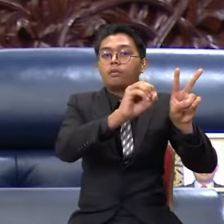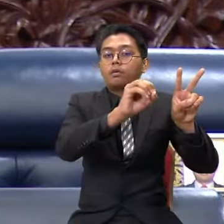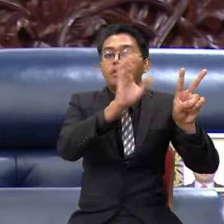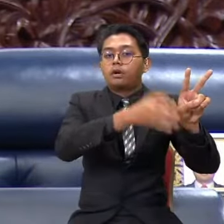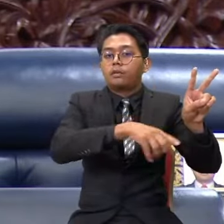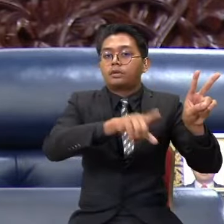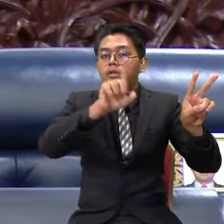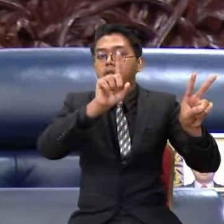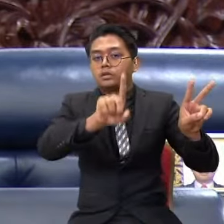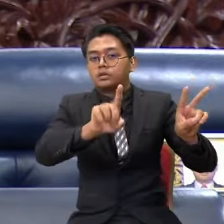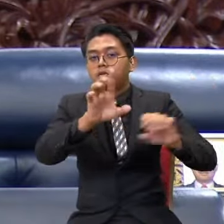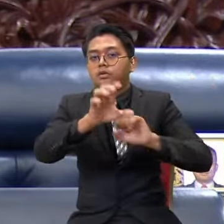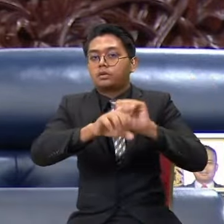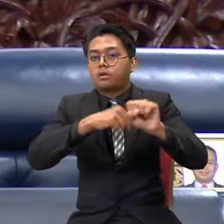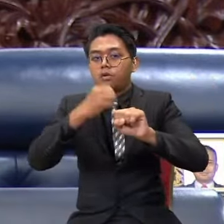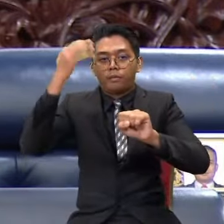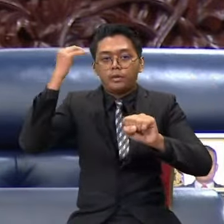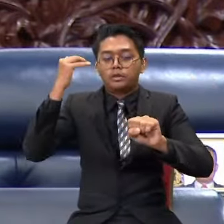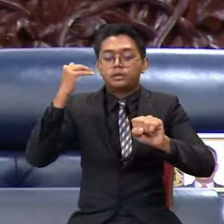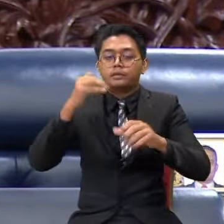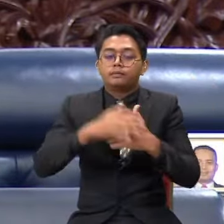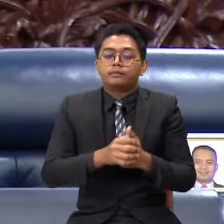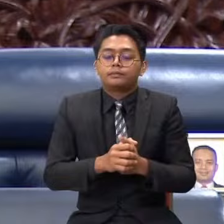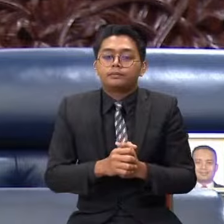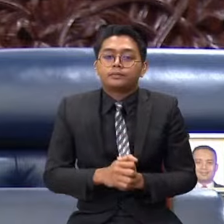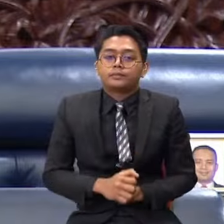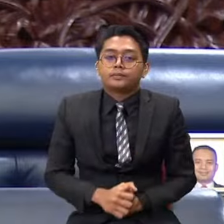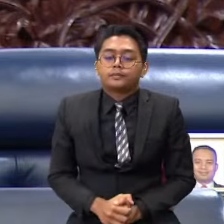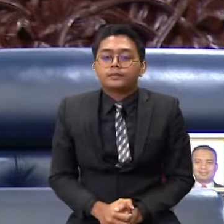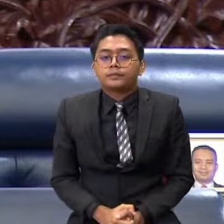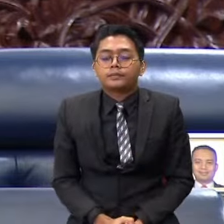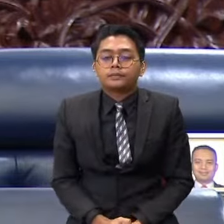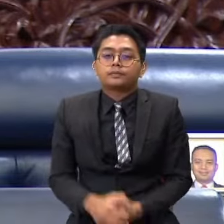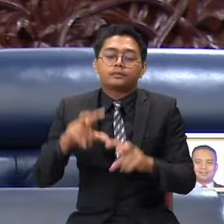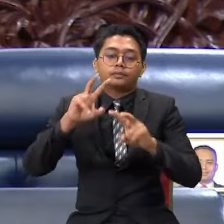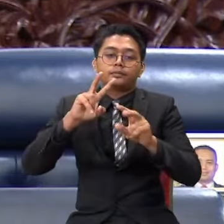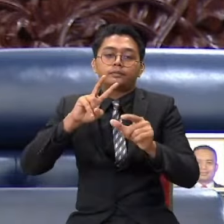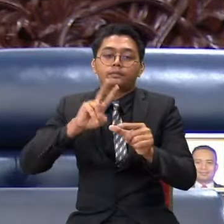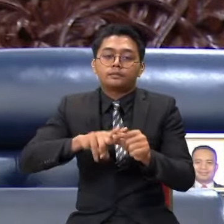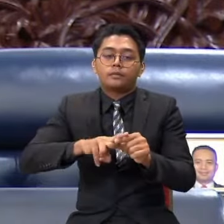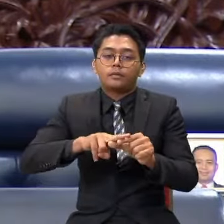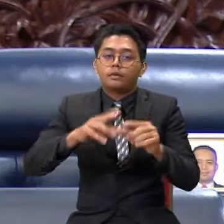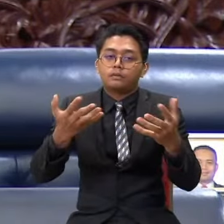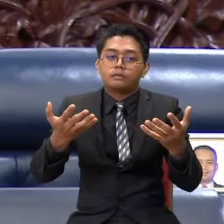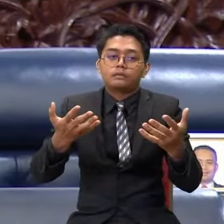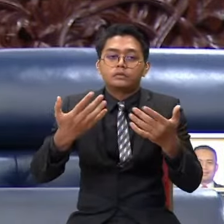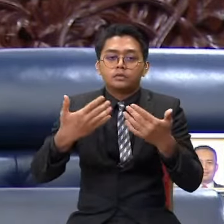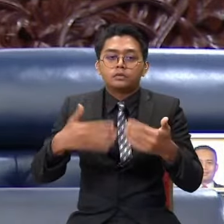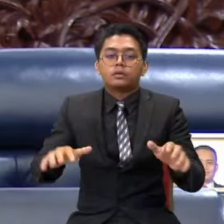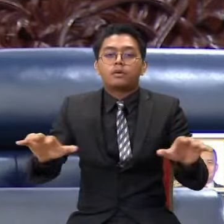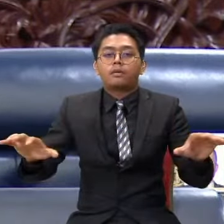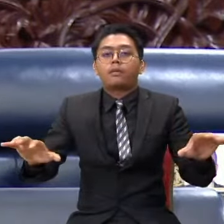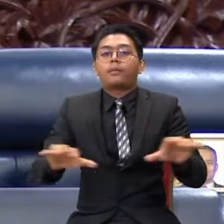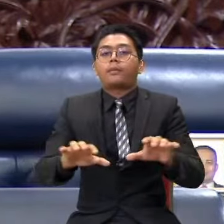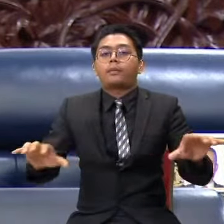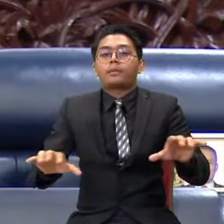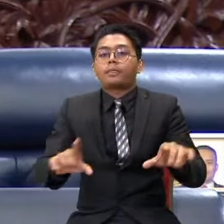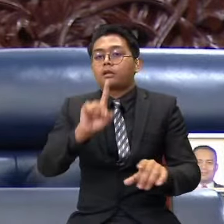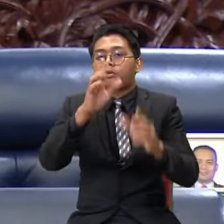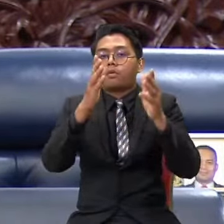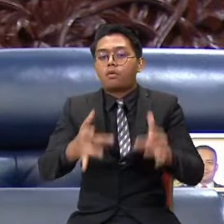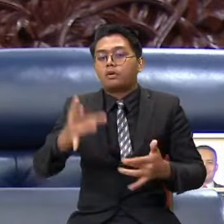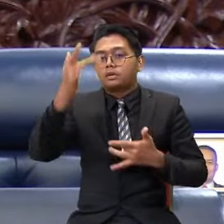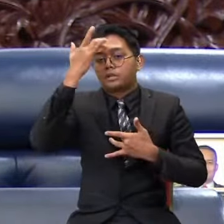disebabkan kegagalan ventilator di sebuah Hospital kerajaan Lembah Klang telah mengakibatkan seorang pesakit